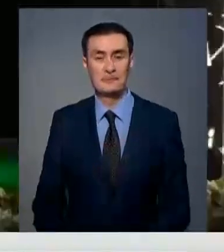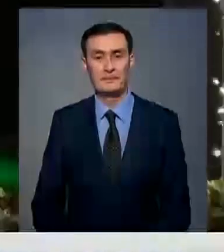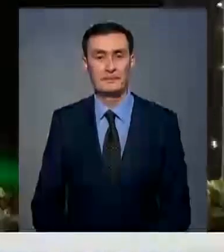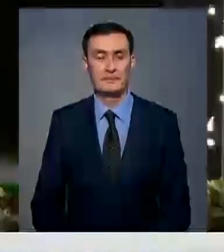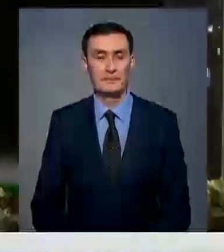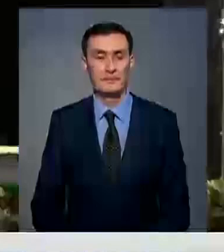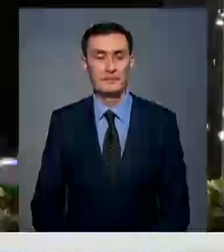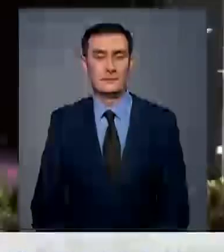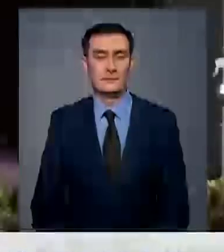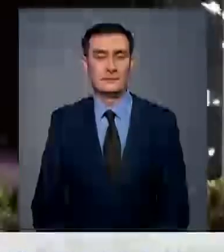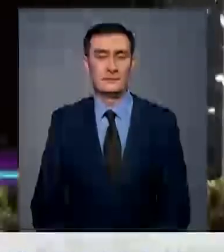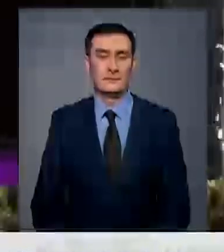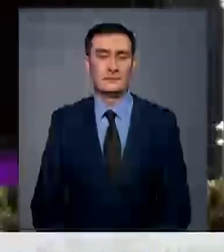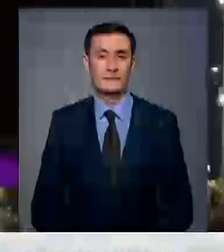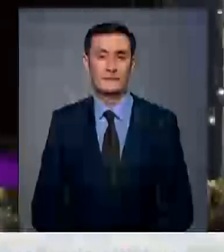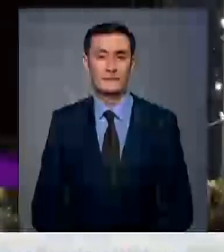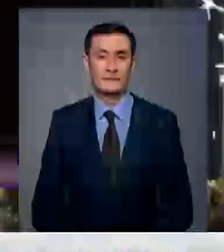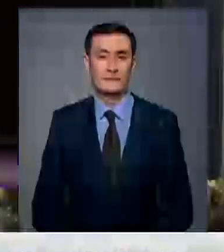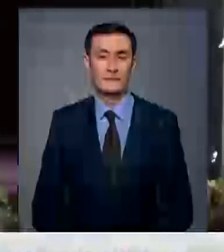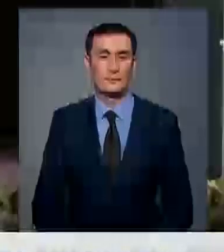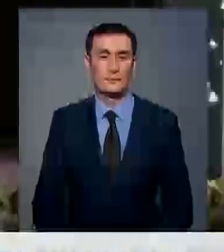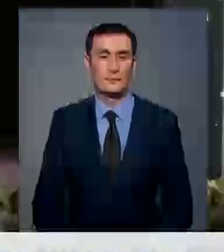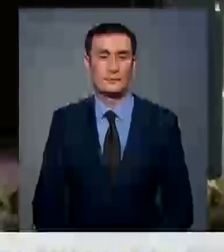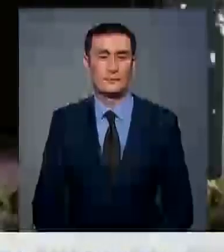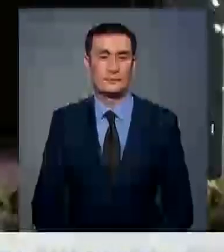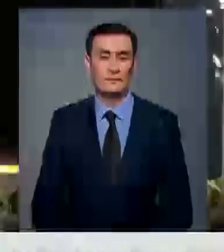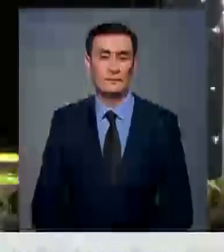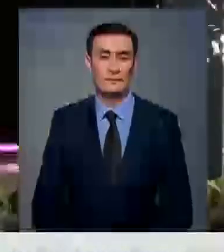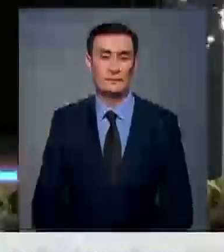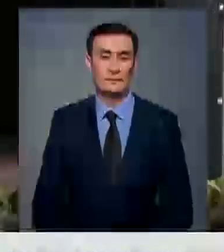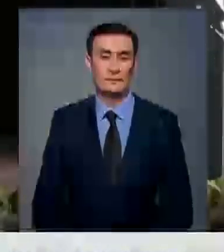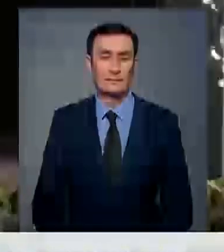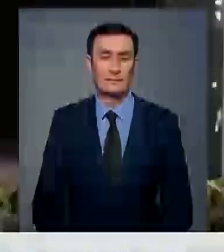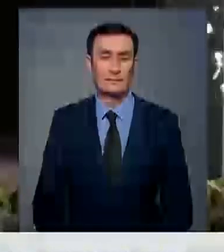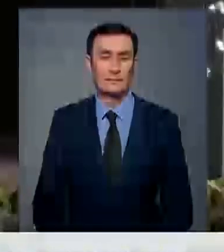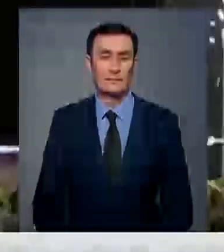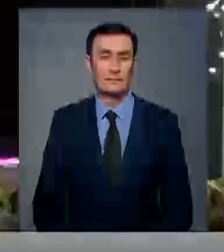Салават Семирбулатулы, Марат Игликов и Алексей Мельницкий. Хабар 24.